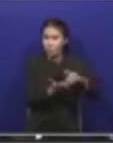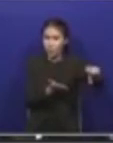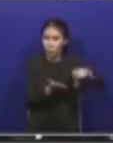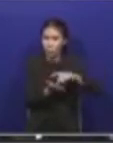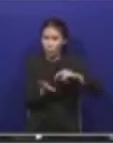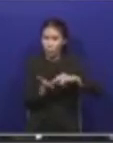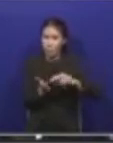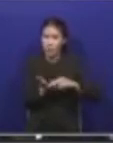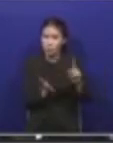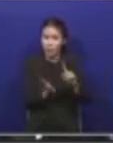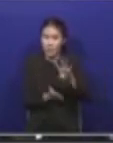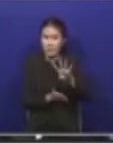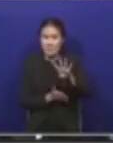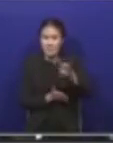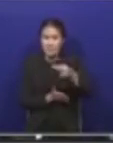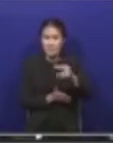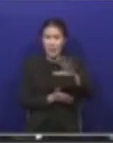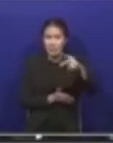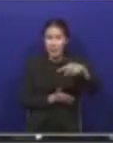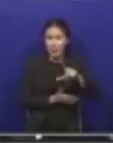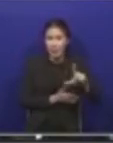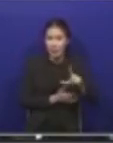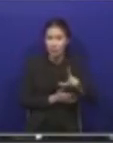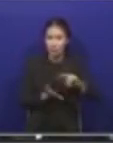นายทหารแนวหน้าคืออสมจะได้อะไรลงพยาบาลฉันก็ไม่ตัดจริงหรือเปล่างบประมาณโอนโอนไปให้เขาอยู่4,500ล้านตอนยืมเงินแล้วตัดทำไมจะให้เขาไปอยู่